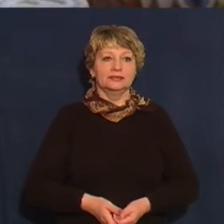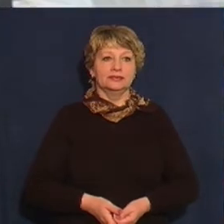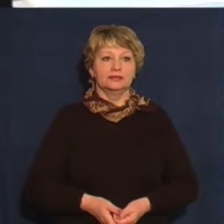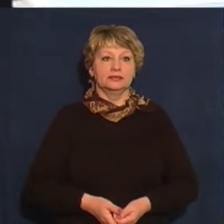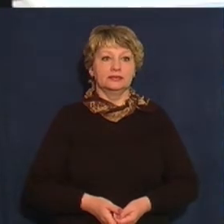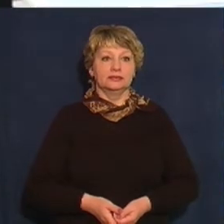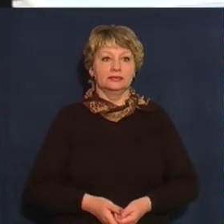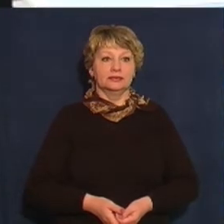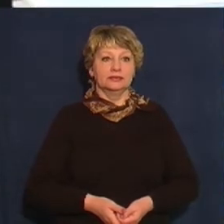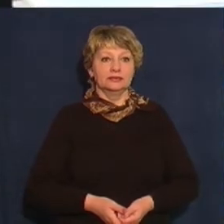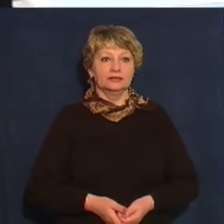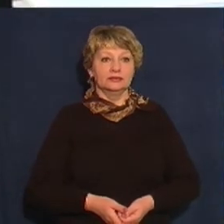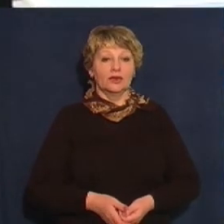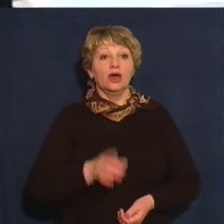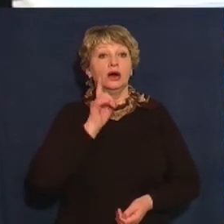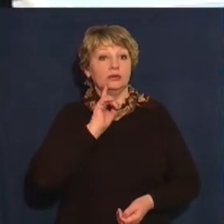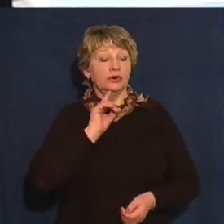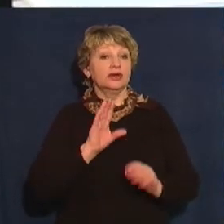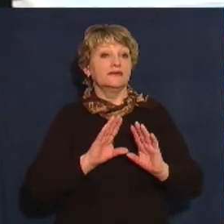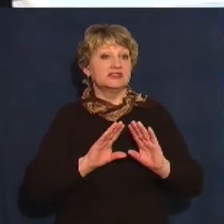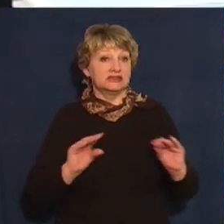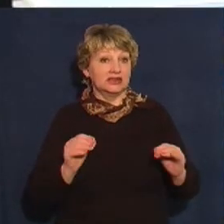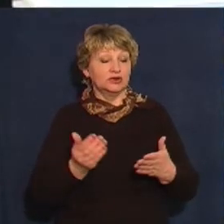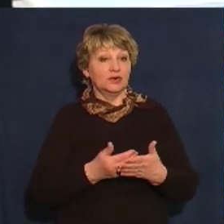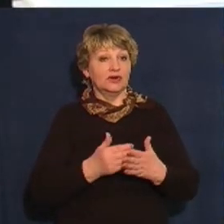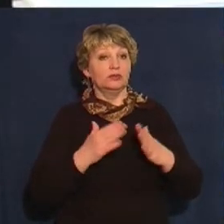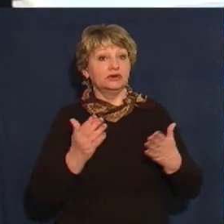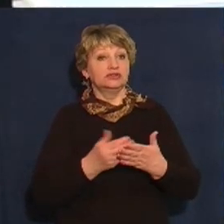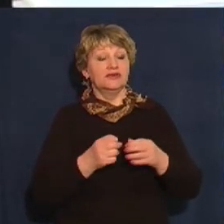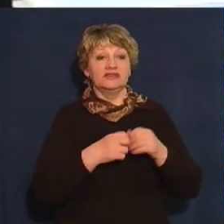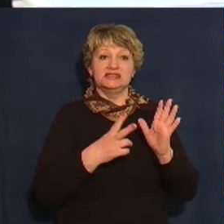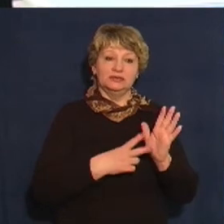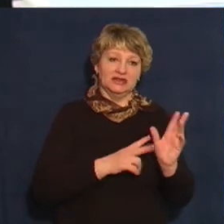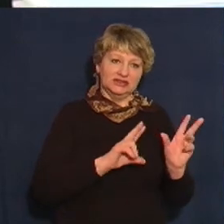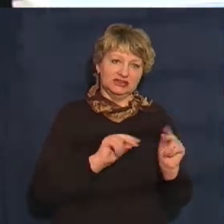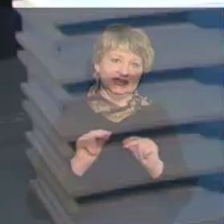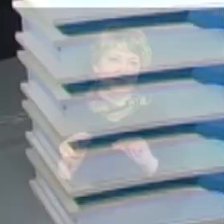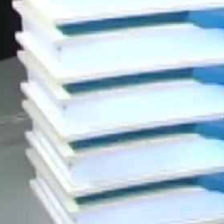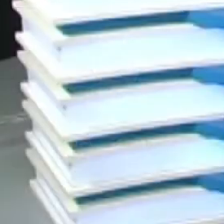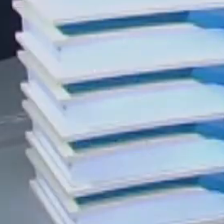На цьому у нас поки що все. Більше новин о 17:00. До зустрічі.